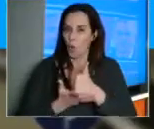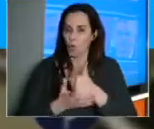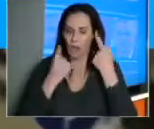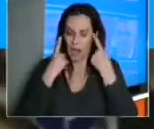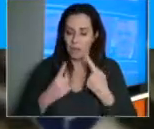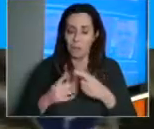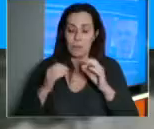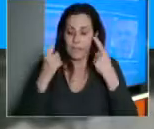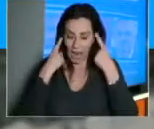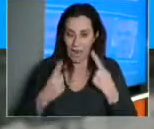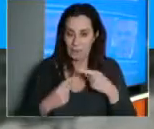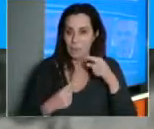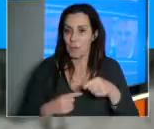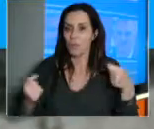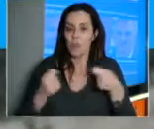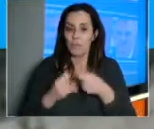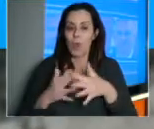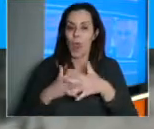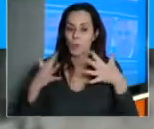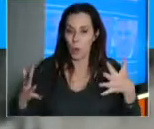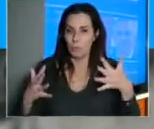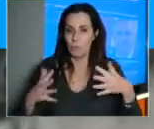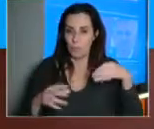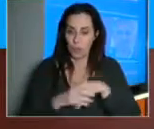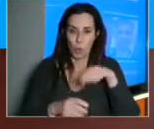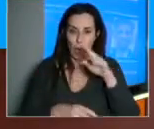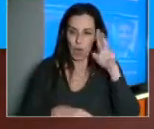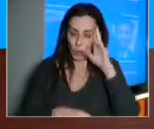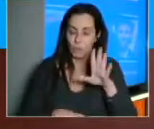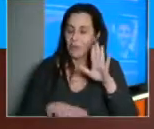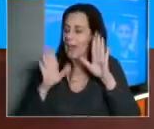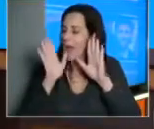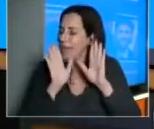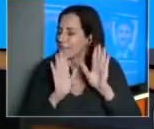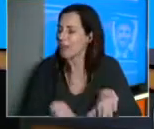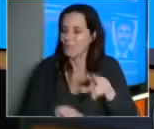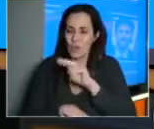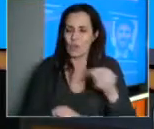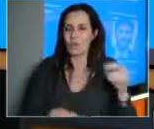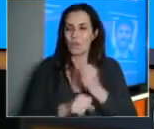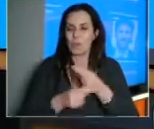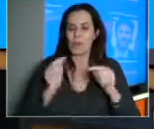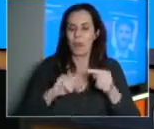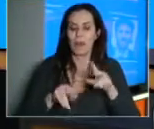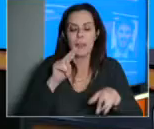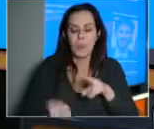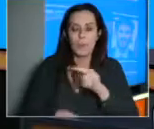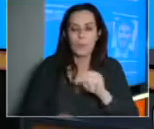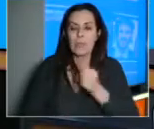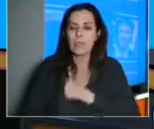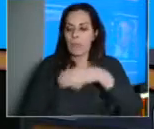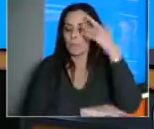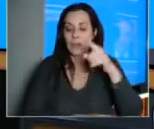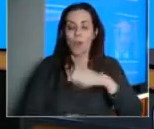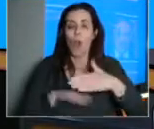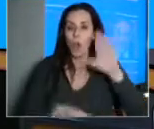של חרדים. למעשה החרדים הם השותפים הגדולים והבכירים ביותר של נתניהו. עזוב אותך מכל מיני נושאים שמעורר מחלוקת, תטפל בנושא דת ומדינה.